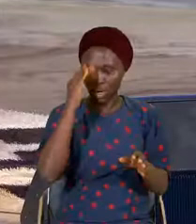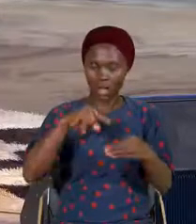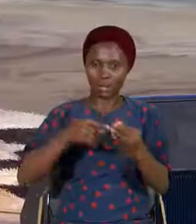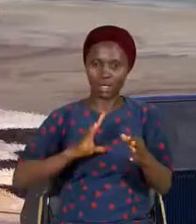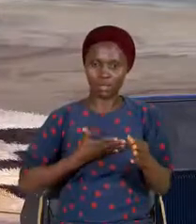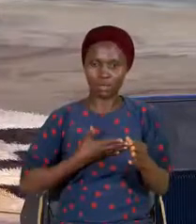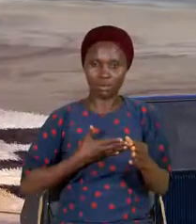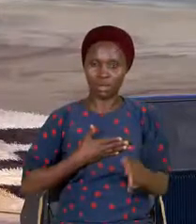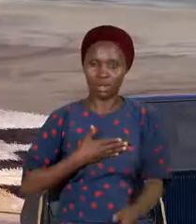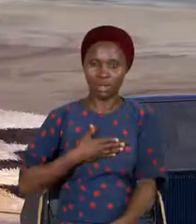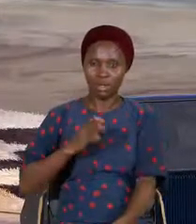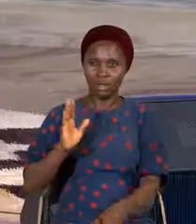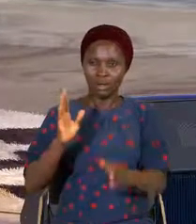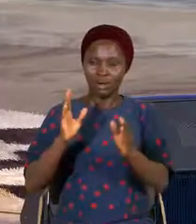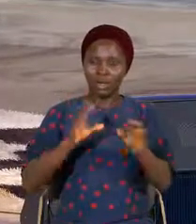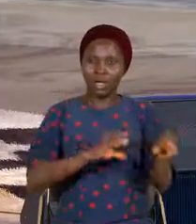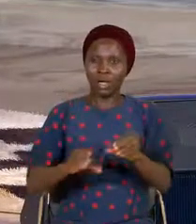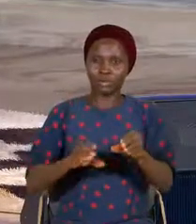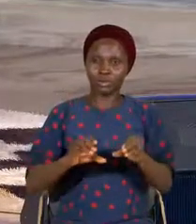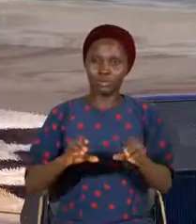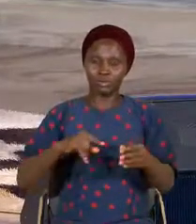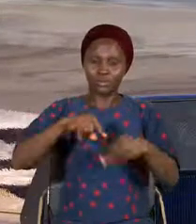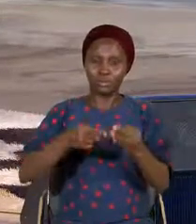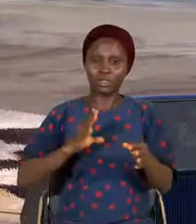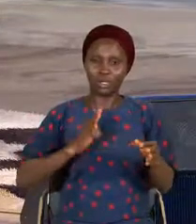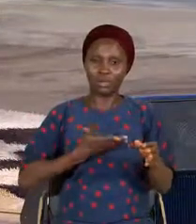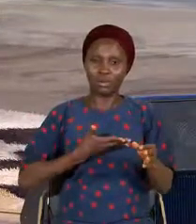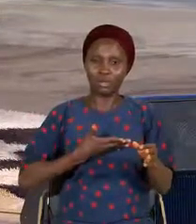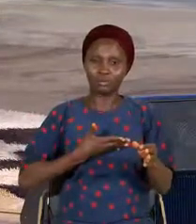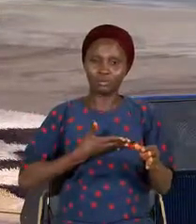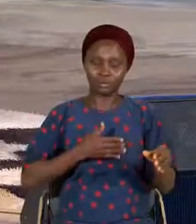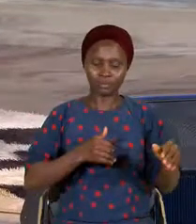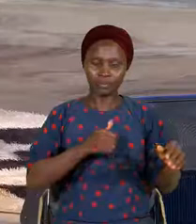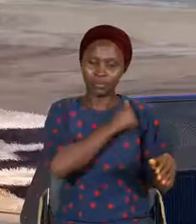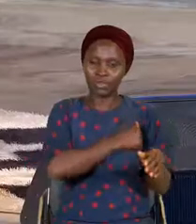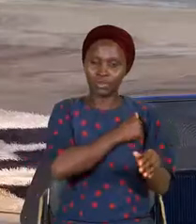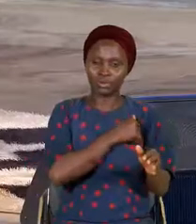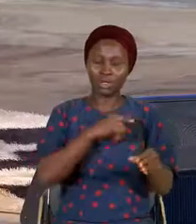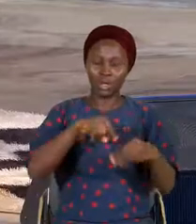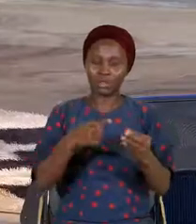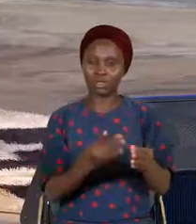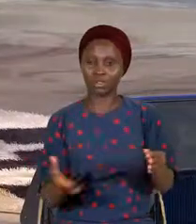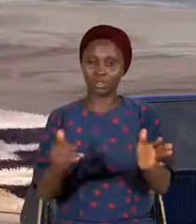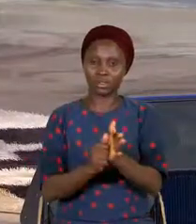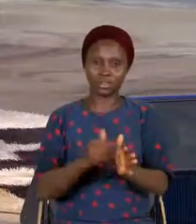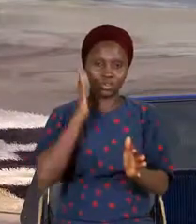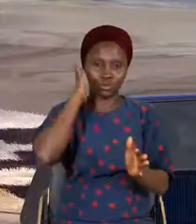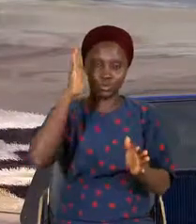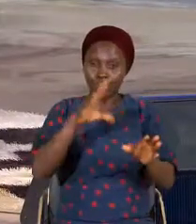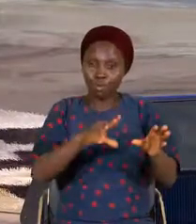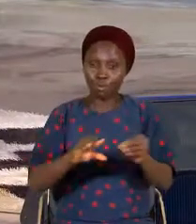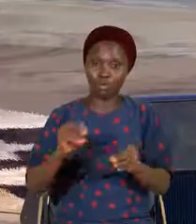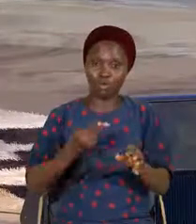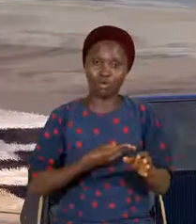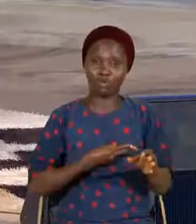au sujet de nos activités, au sujet de nos attitudes, au sujet des choses qui pourront nous faire avancer,